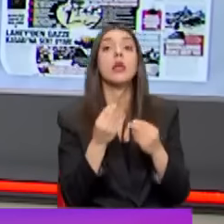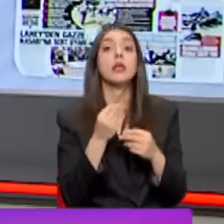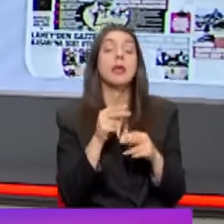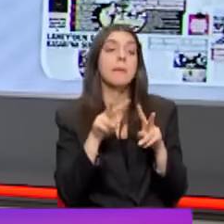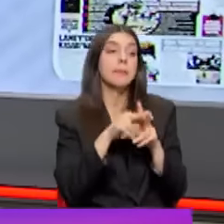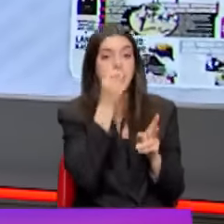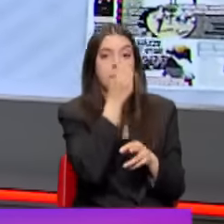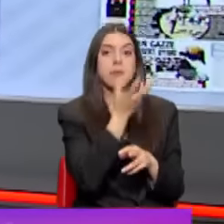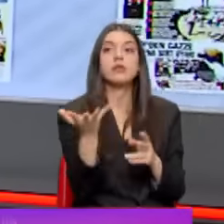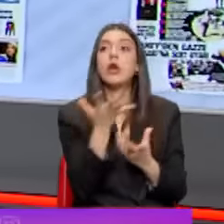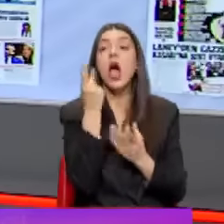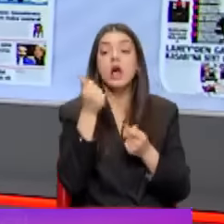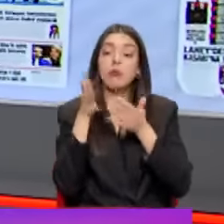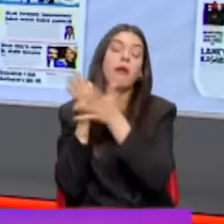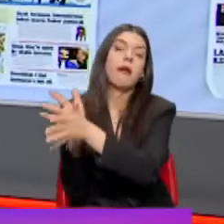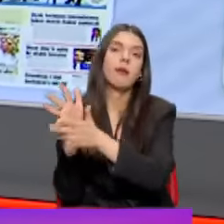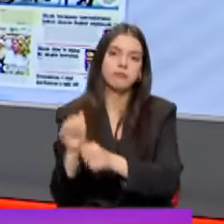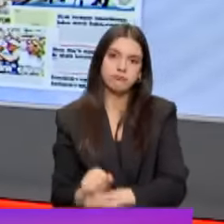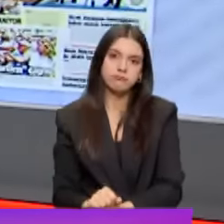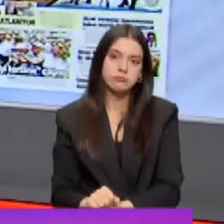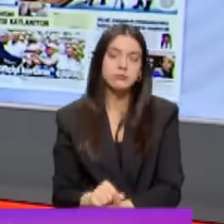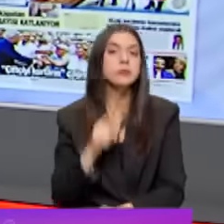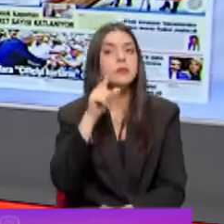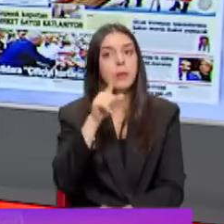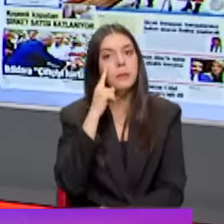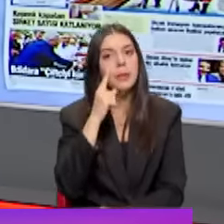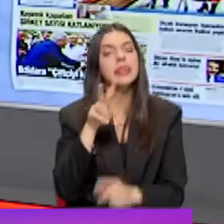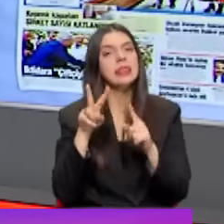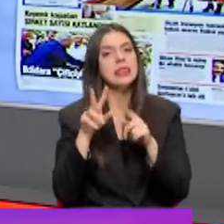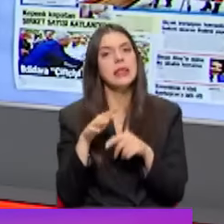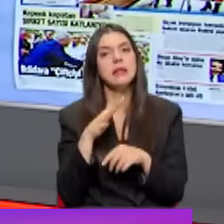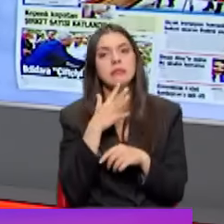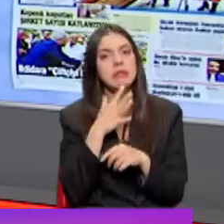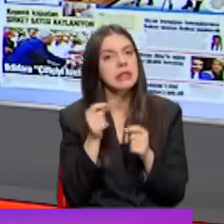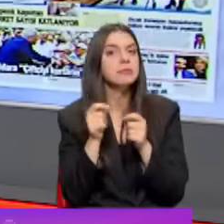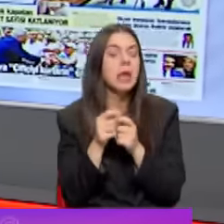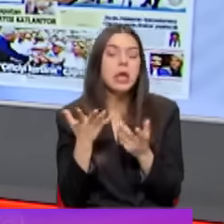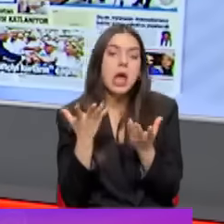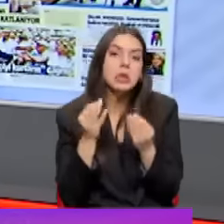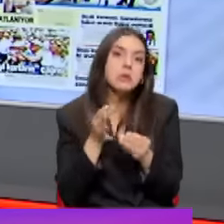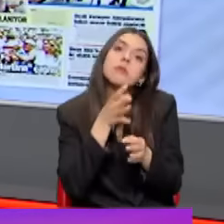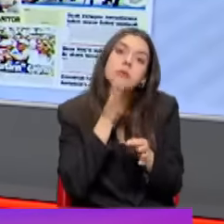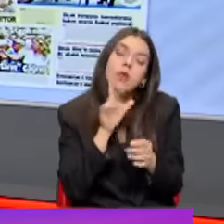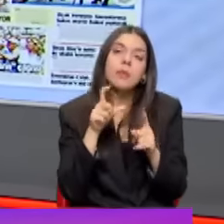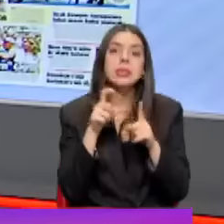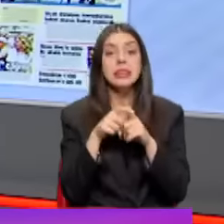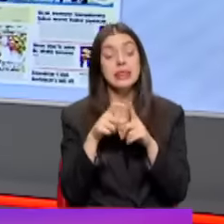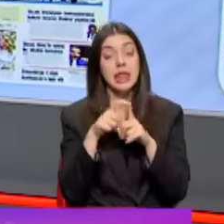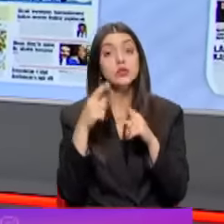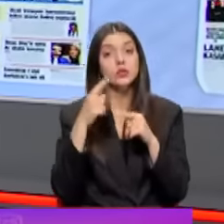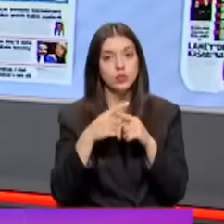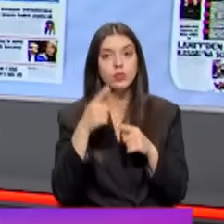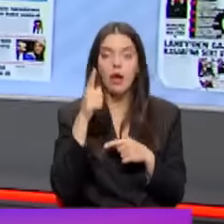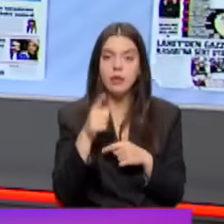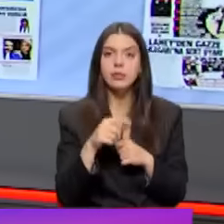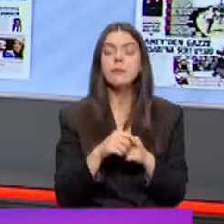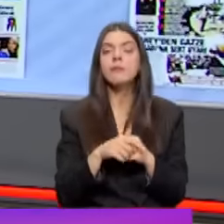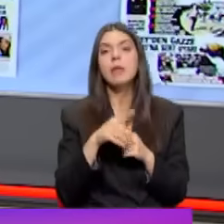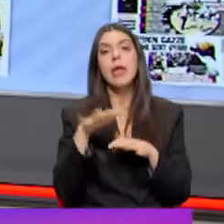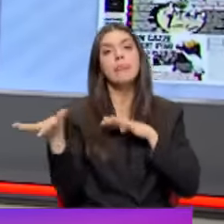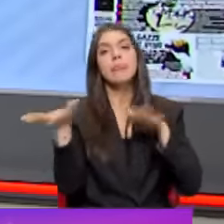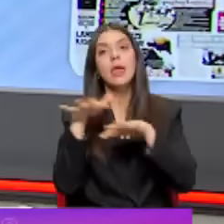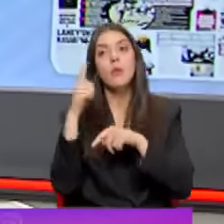bahçelerine ne kadar para akıttığım bakın Deniz Hanım ya da Deniz Bey Deniz Turan Karaarslan depremden kaynaklı